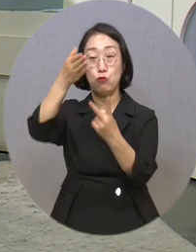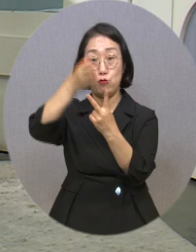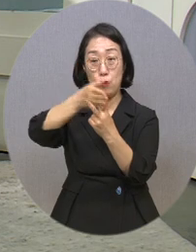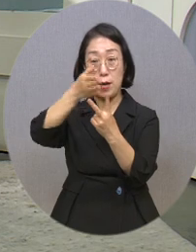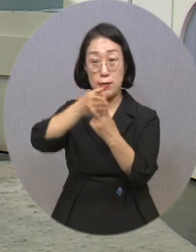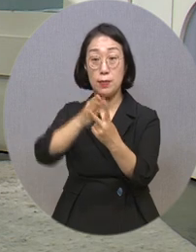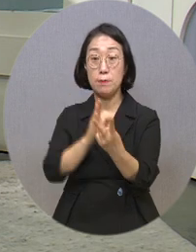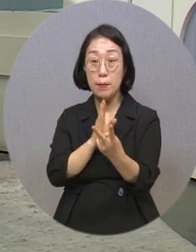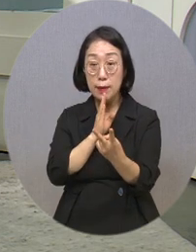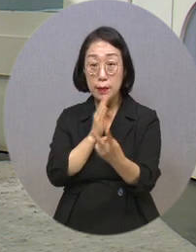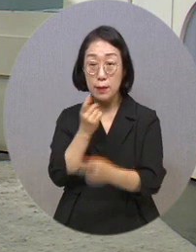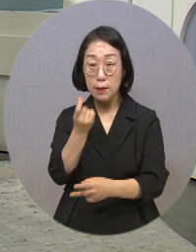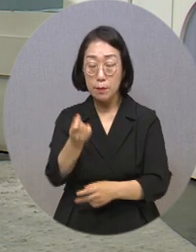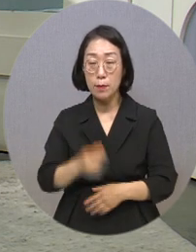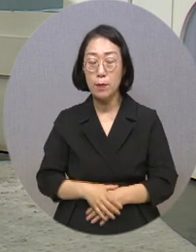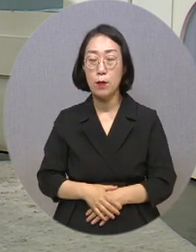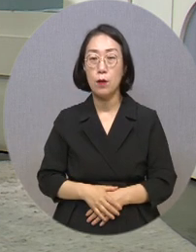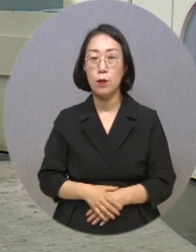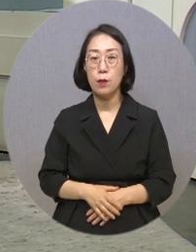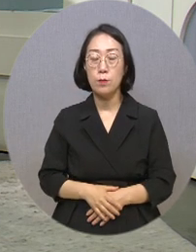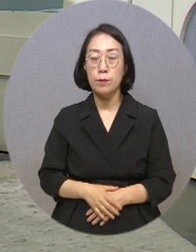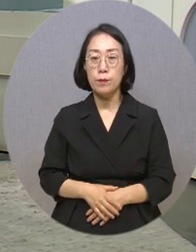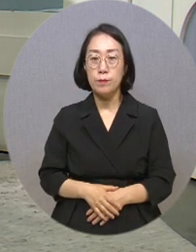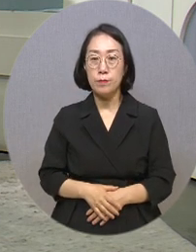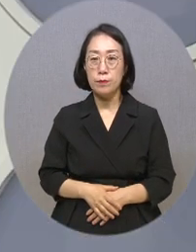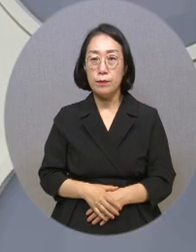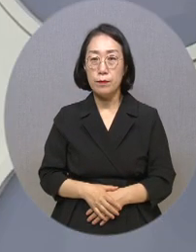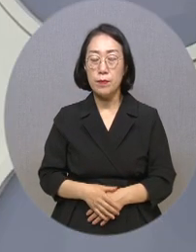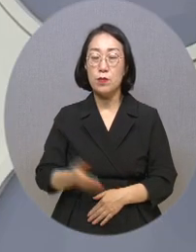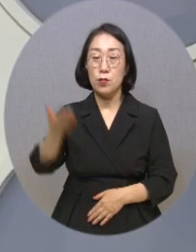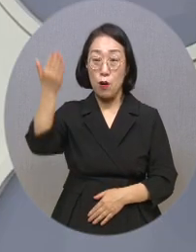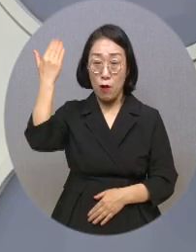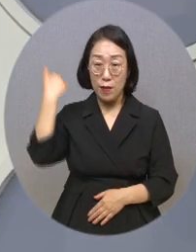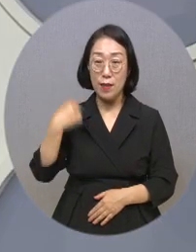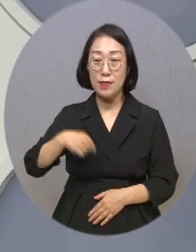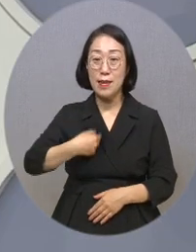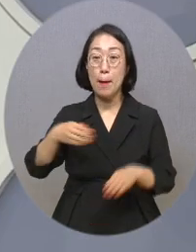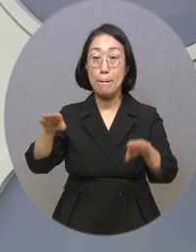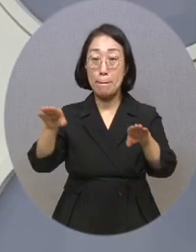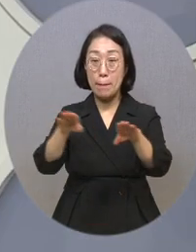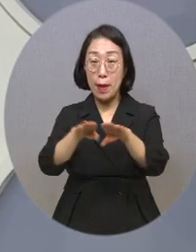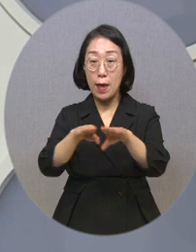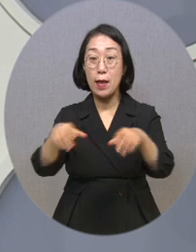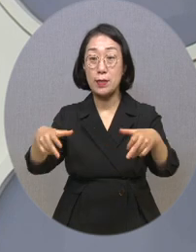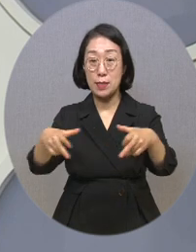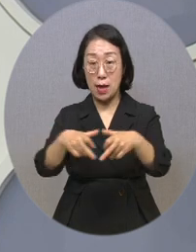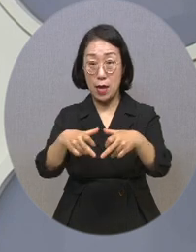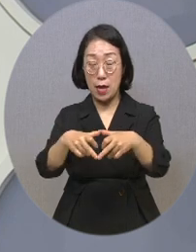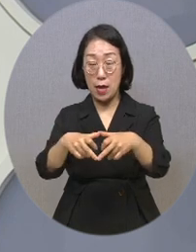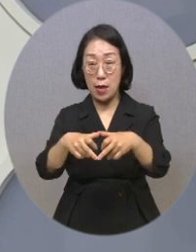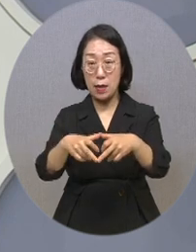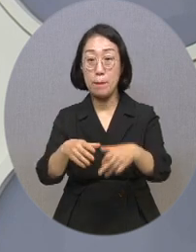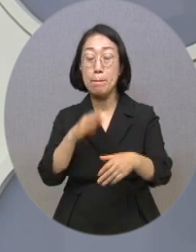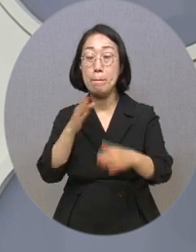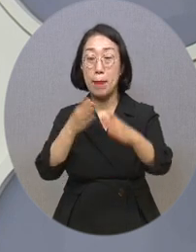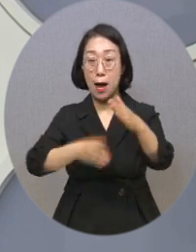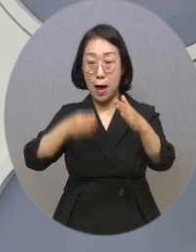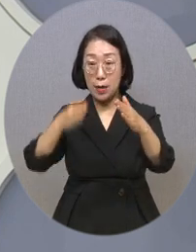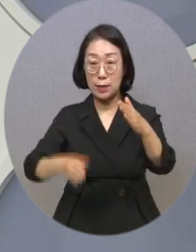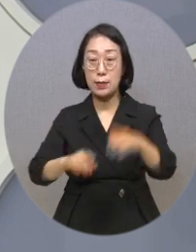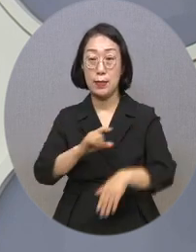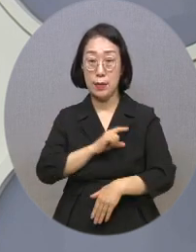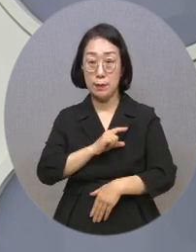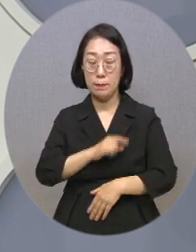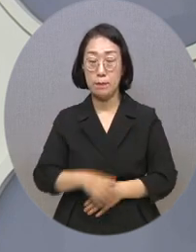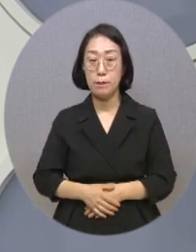그러죠? 그냥 저기 그거가 전에는 자폐성 장애가 원래의 명칭이고요. 네.